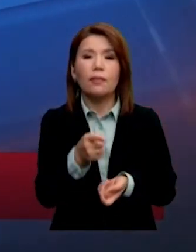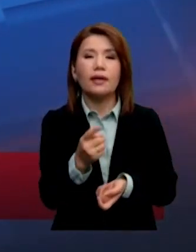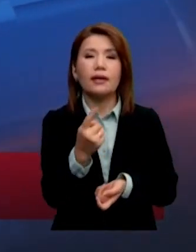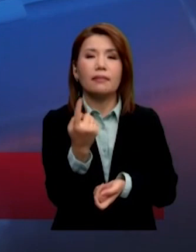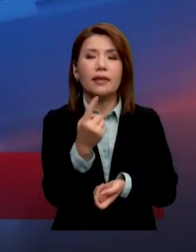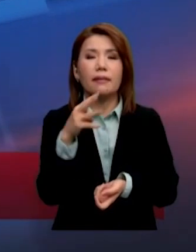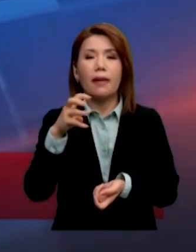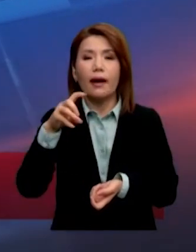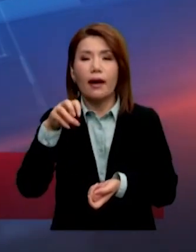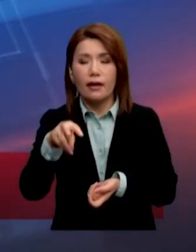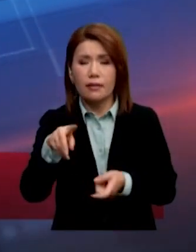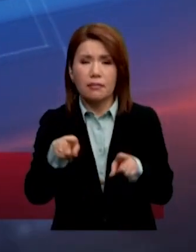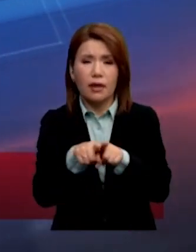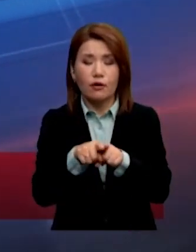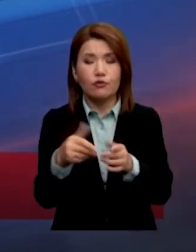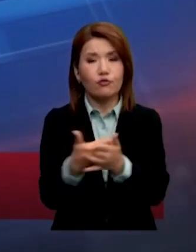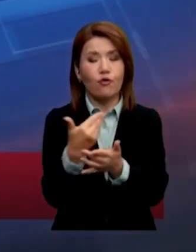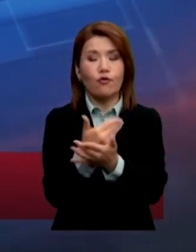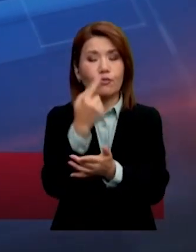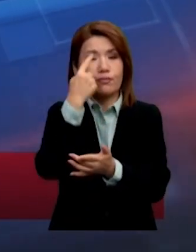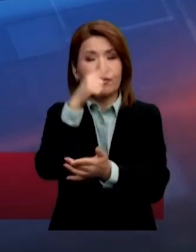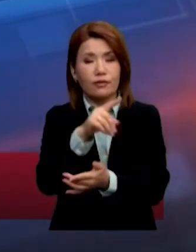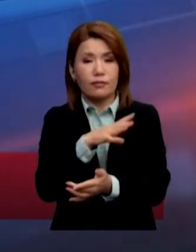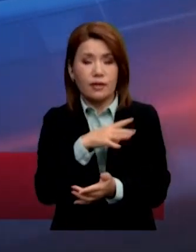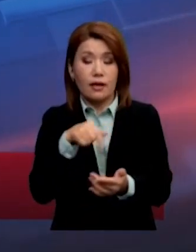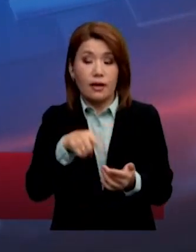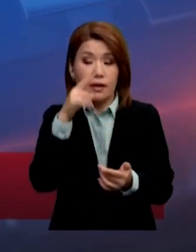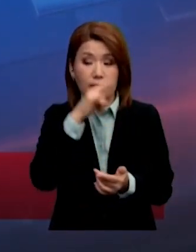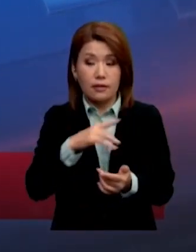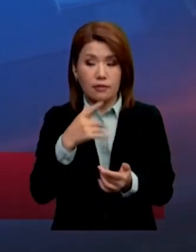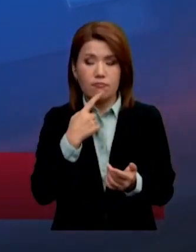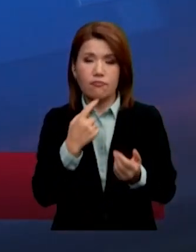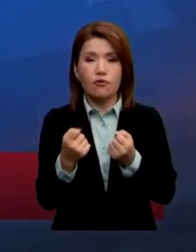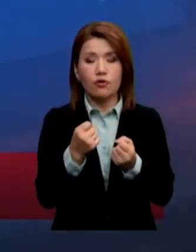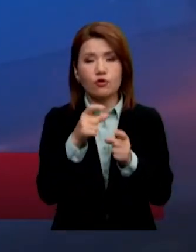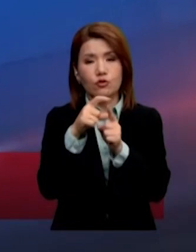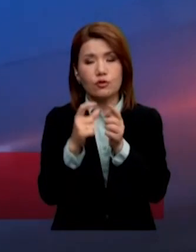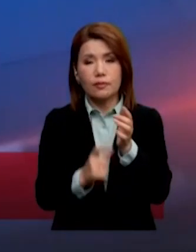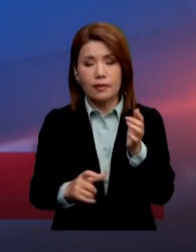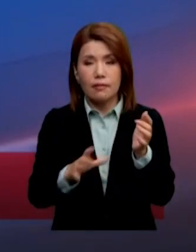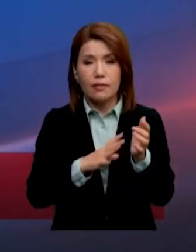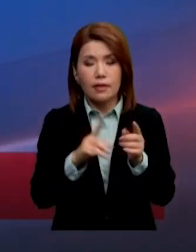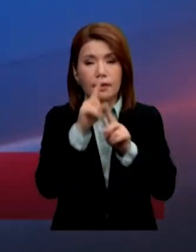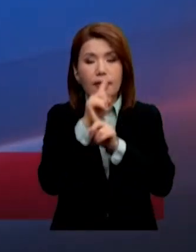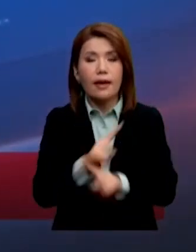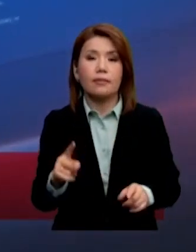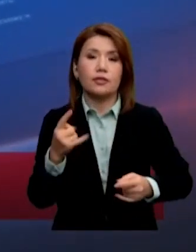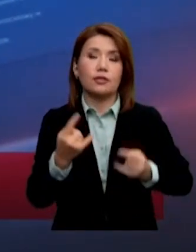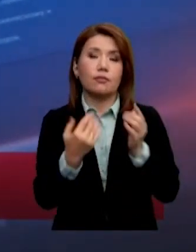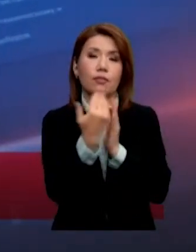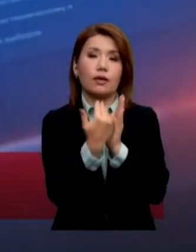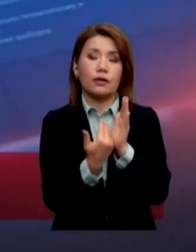өзде бір керемет жаңалық болды. Ол өзімізде бар қазақ сөзінің мықтылығын көрсететін бір керемет бағдарлама болды.